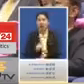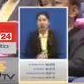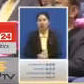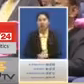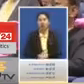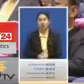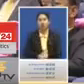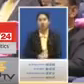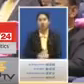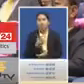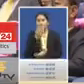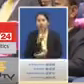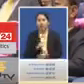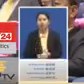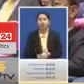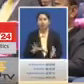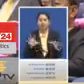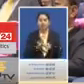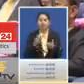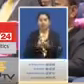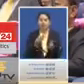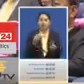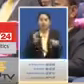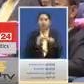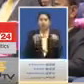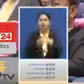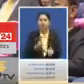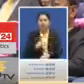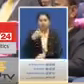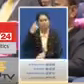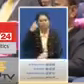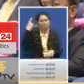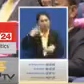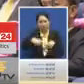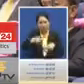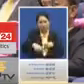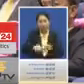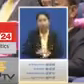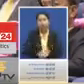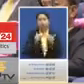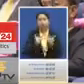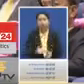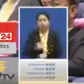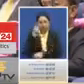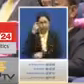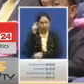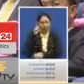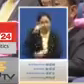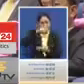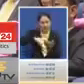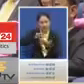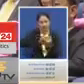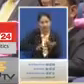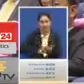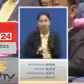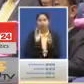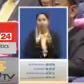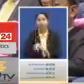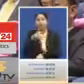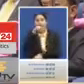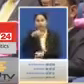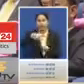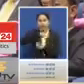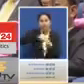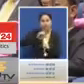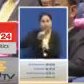ได้ทำตัวเลขการขยายตัวซึ่งผมถึงหายากครับผมหาในประเทศไทยนี่นักเศรษฐกิจหรือนักบริหารเศรษฐกิจ